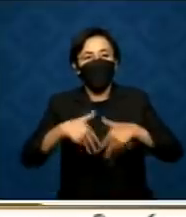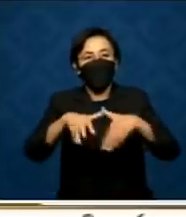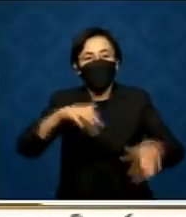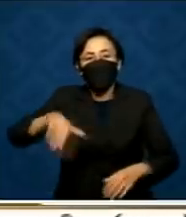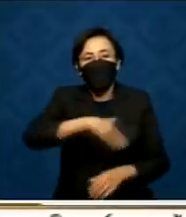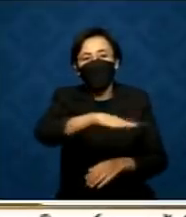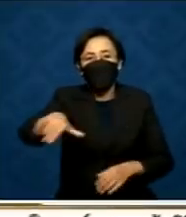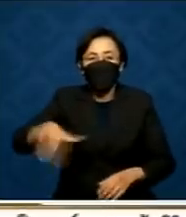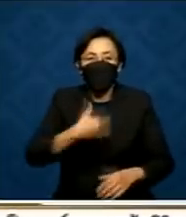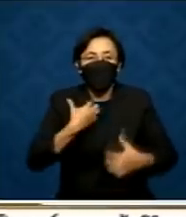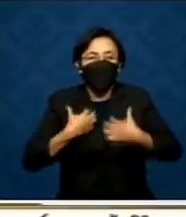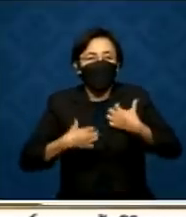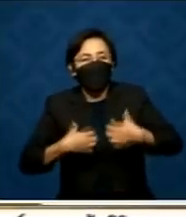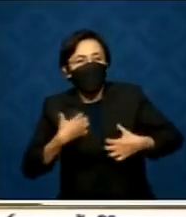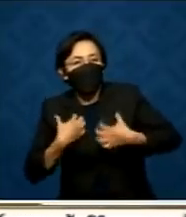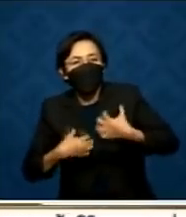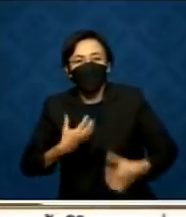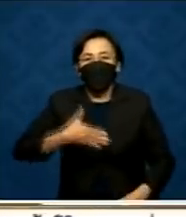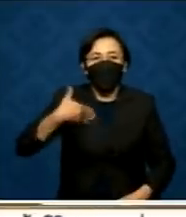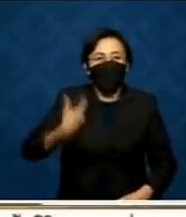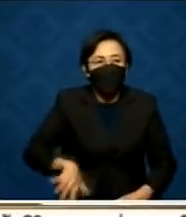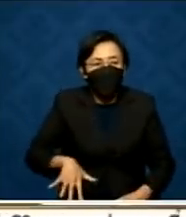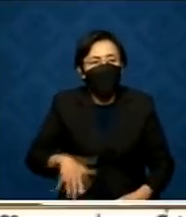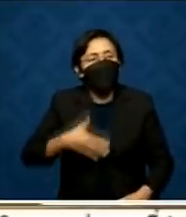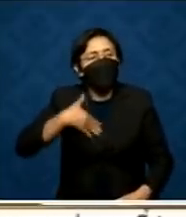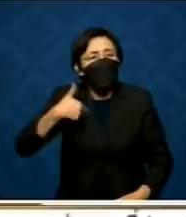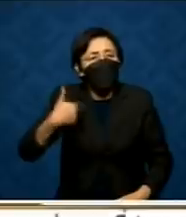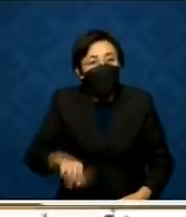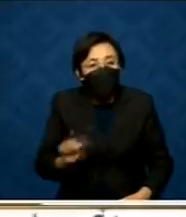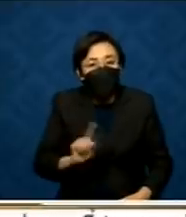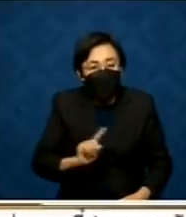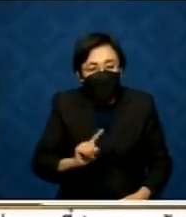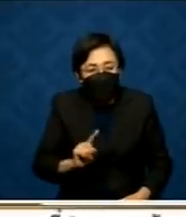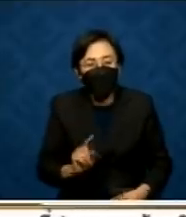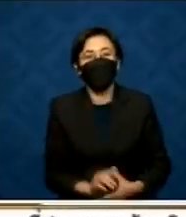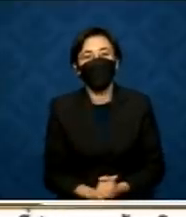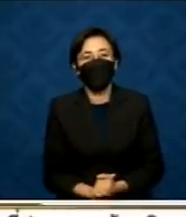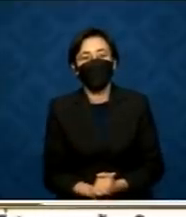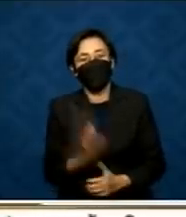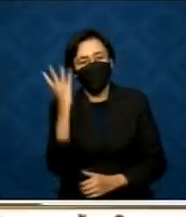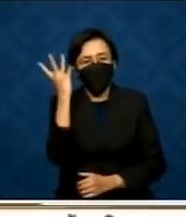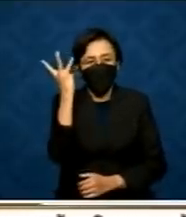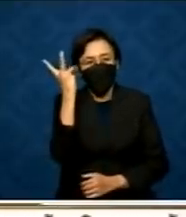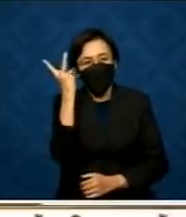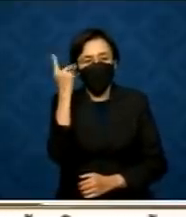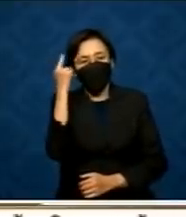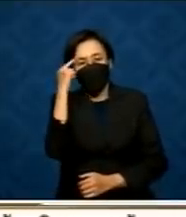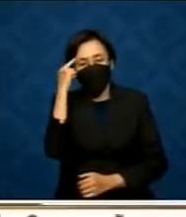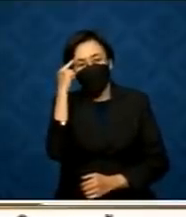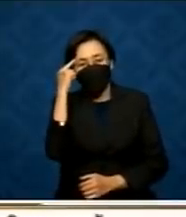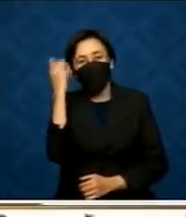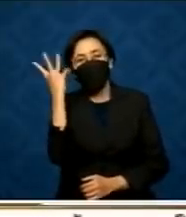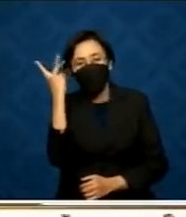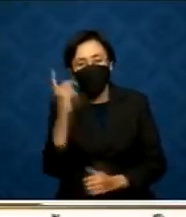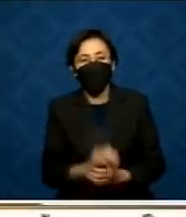อยู่บนกองทุกข์ได้ทุกที่ว่ามาทั้งหมดเดี๋ยวผมจะเริ่มต้นจากป่วยไอ้กังวลก่อนต้องยอมรับว่า